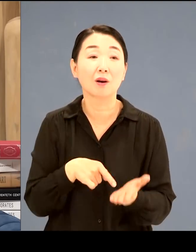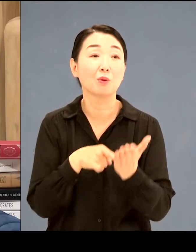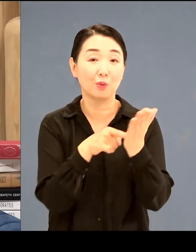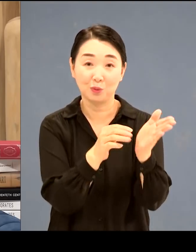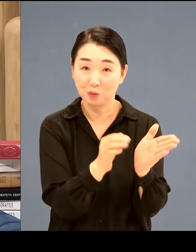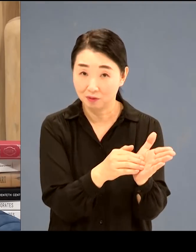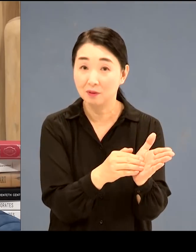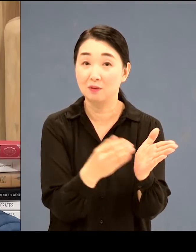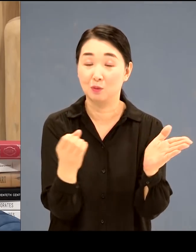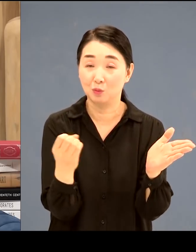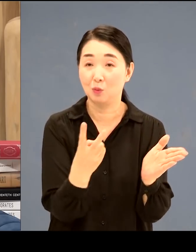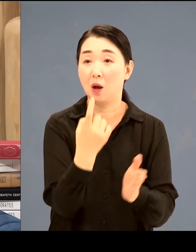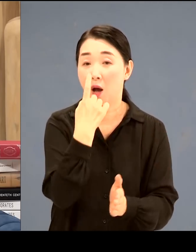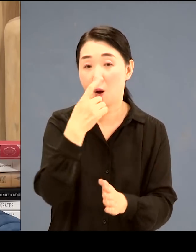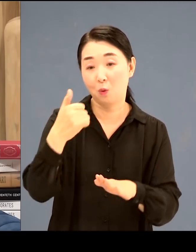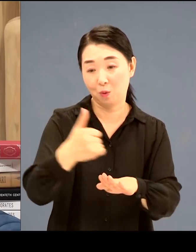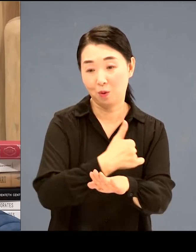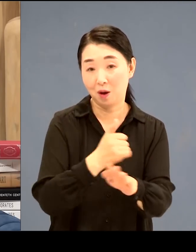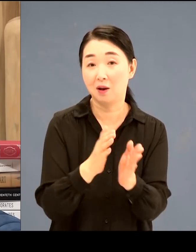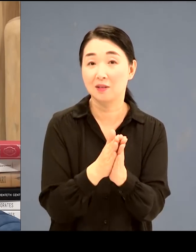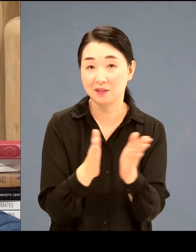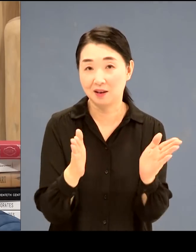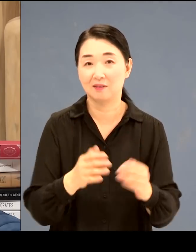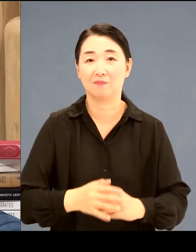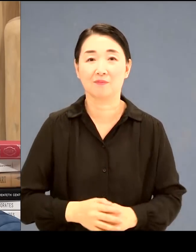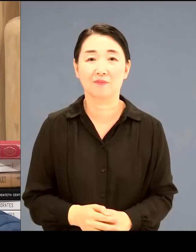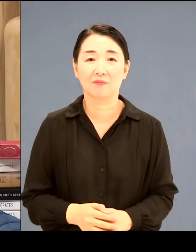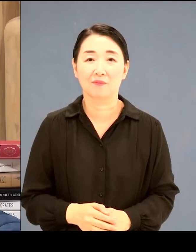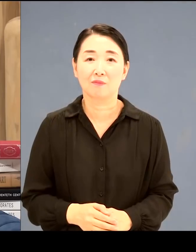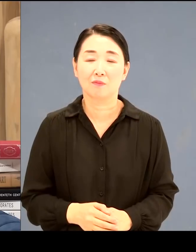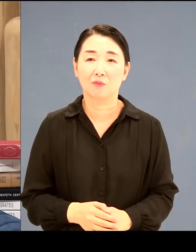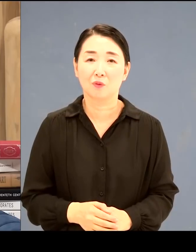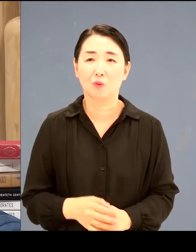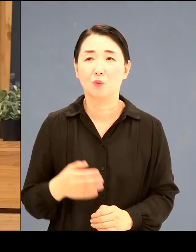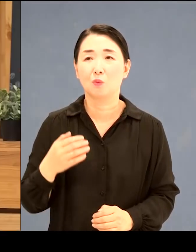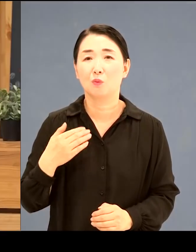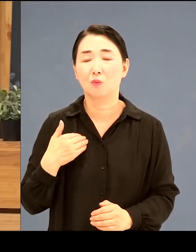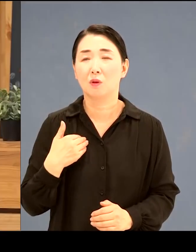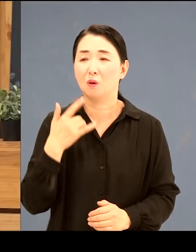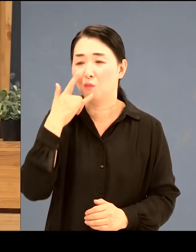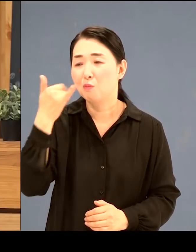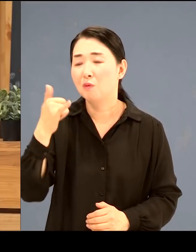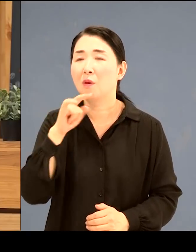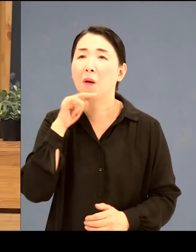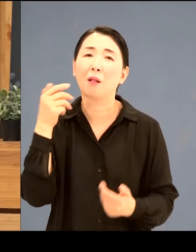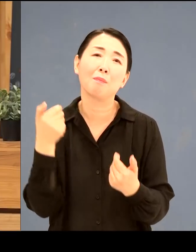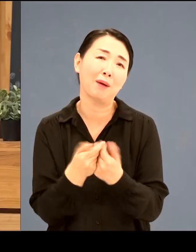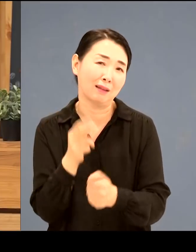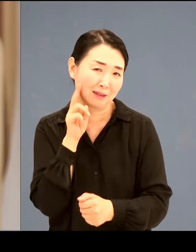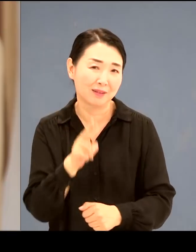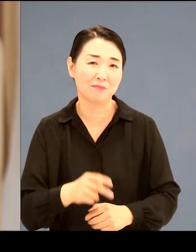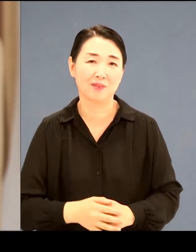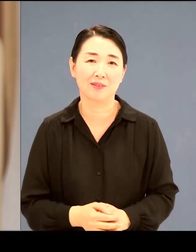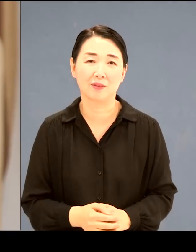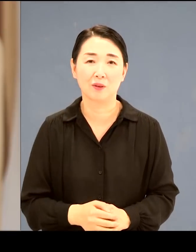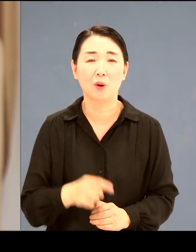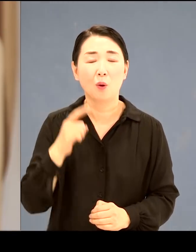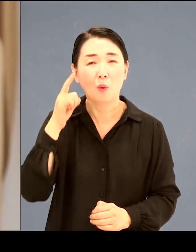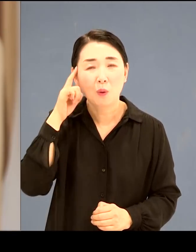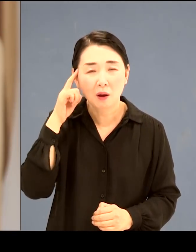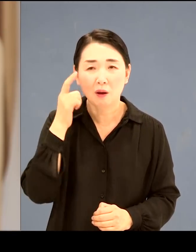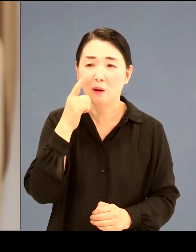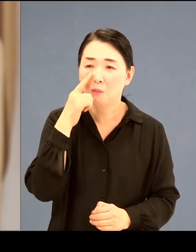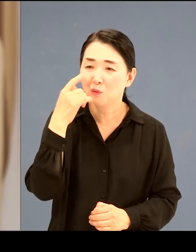하고 학원을 다니기 시작해서 근데 집안에서 너무 반대를 하셨어요. 그냥 저희는 엄마 아빠